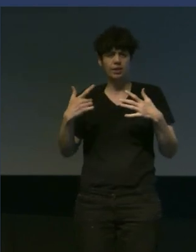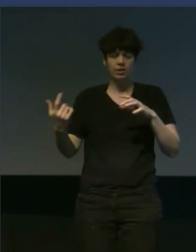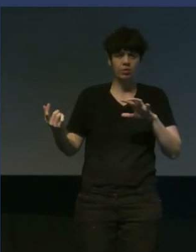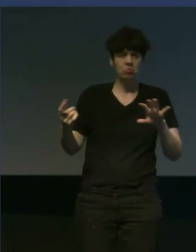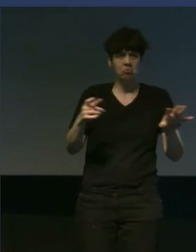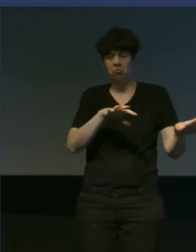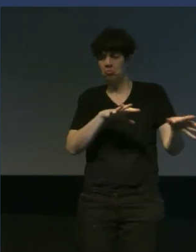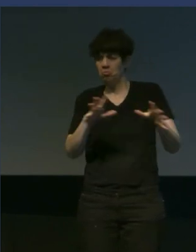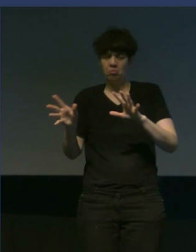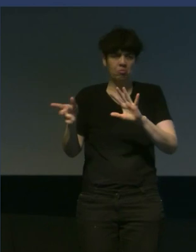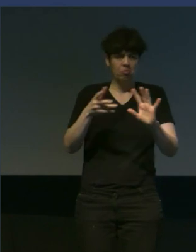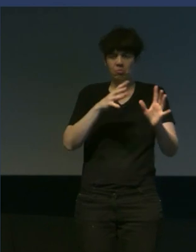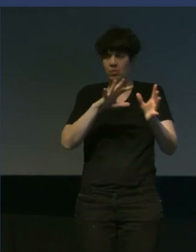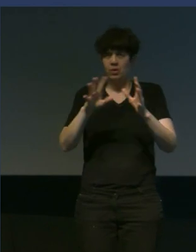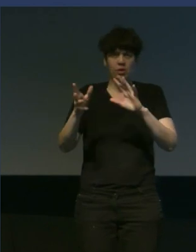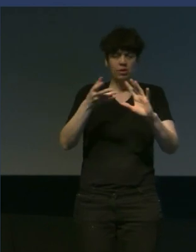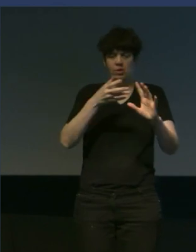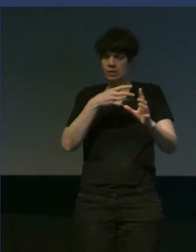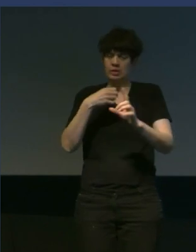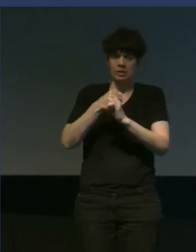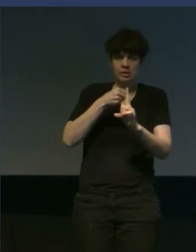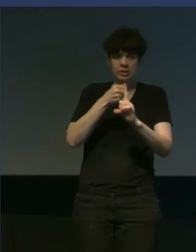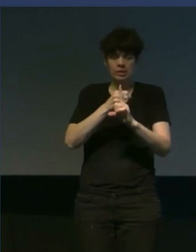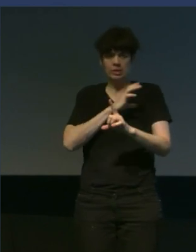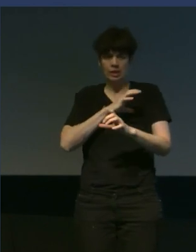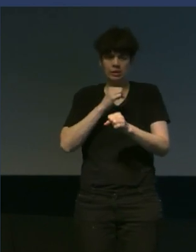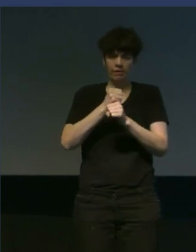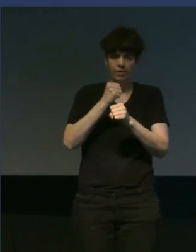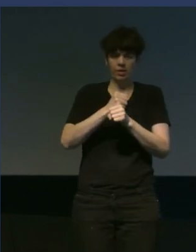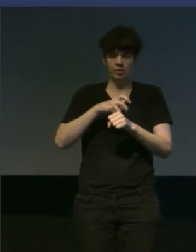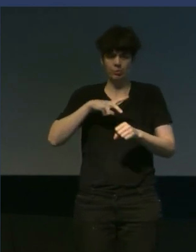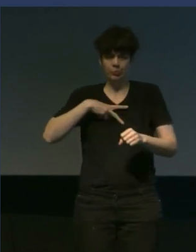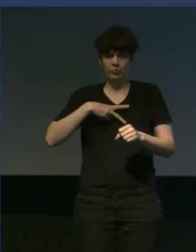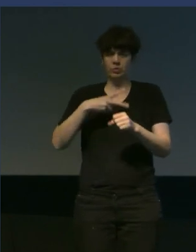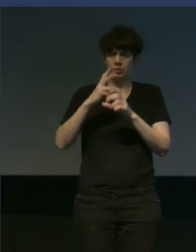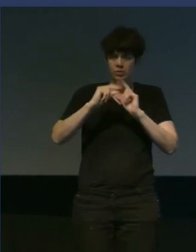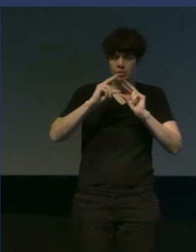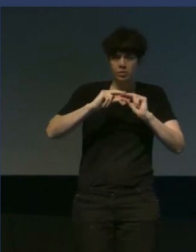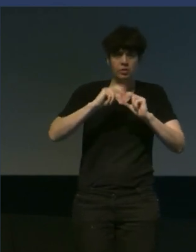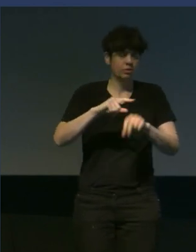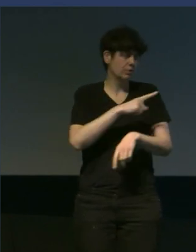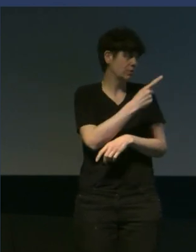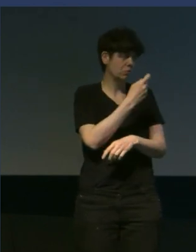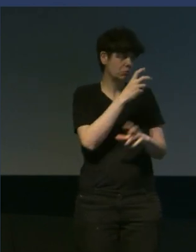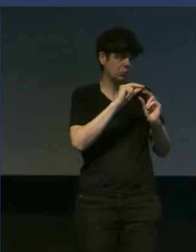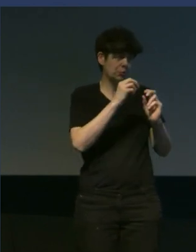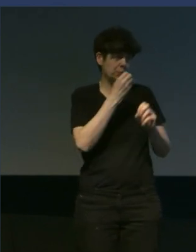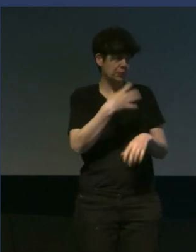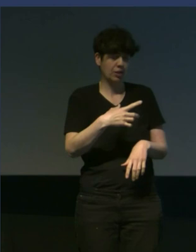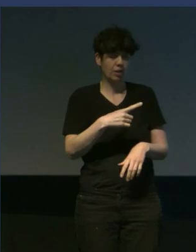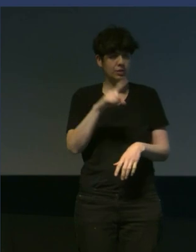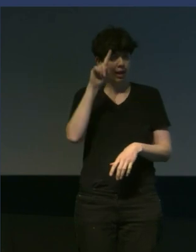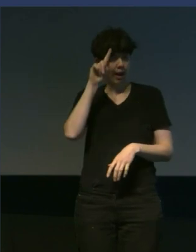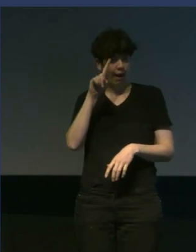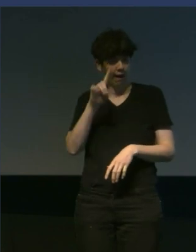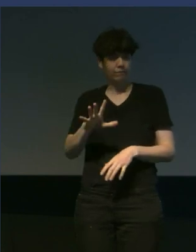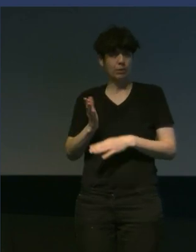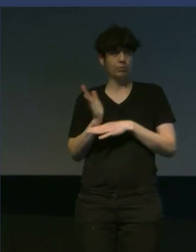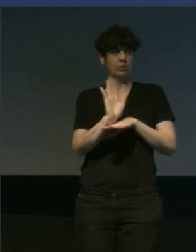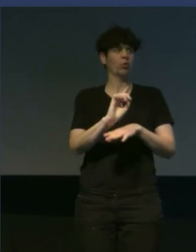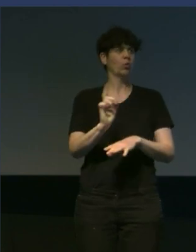et marées pour parler, justement, de leur travail, comme tu l'as très bien expliqué. Donc, ce n'est pas des opinions qu'ils présentent, mais vraiment,